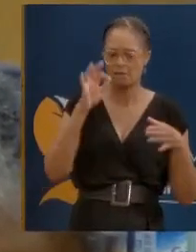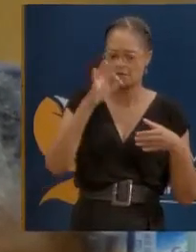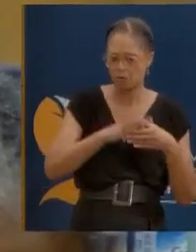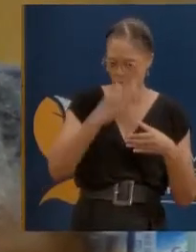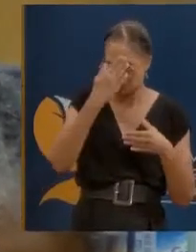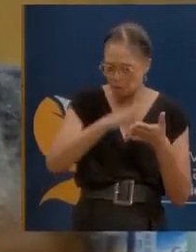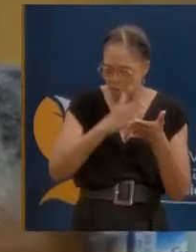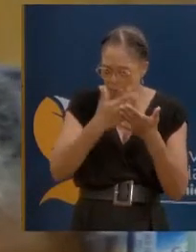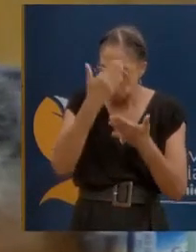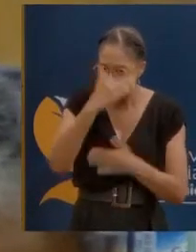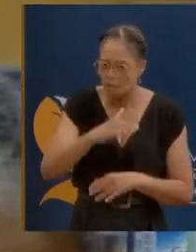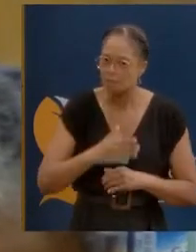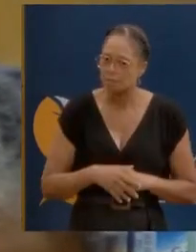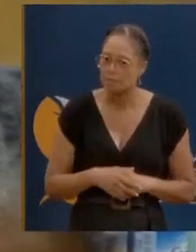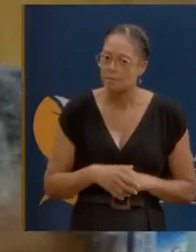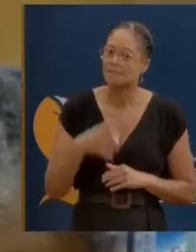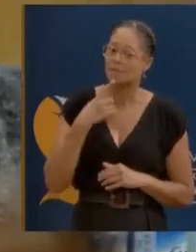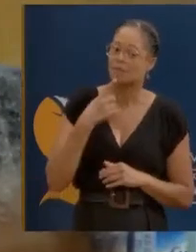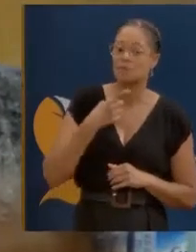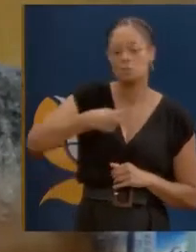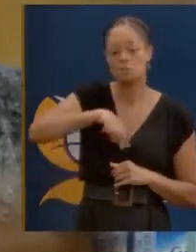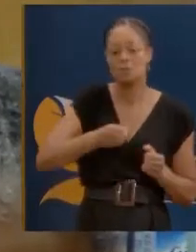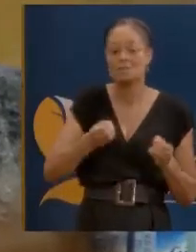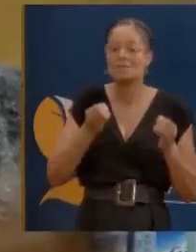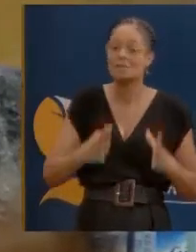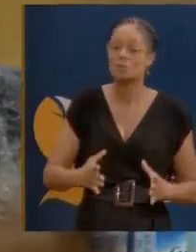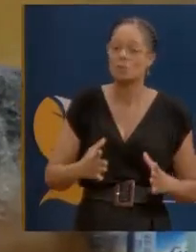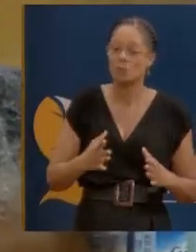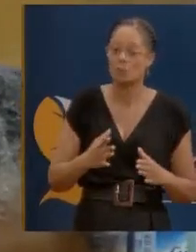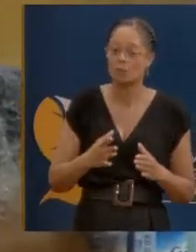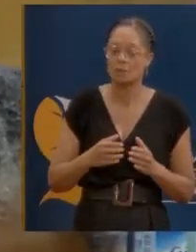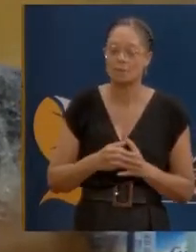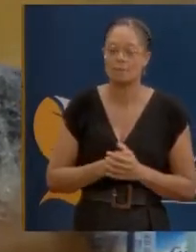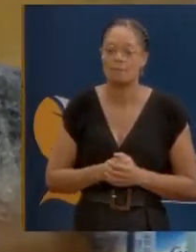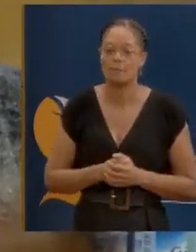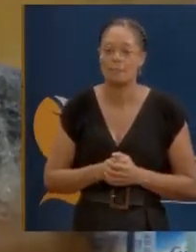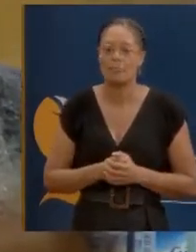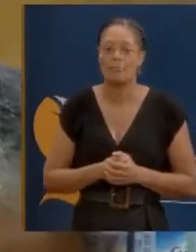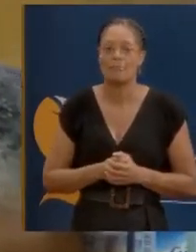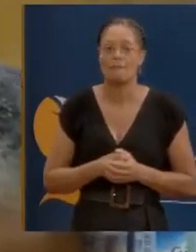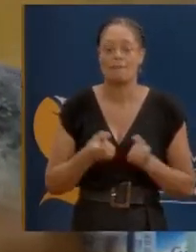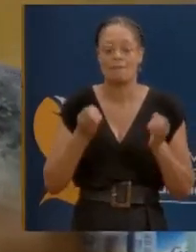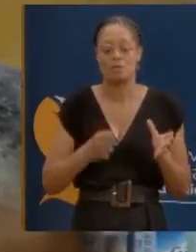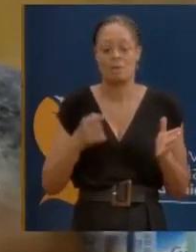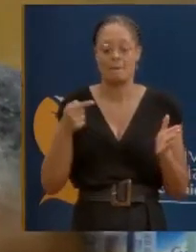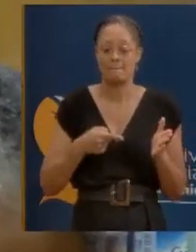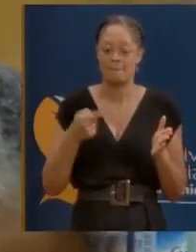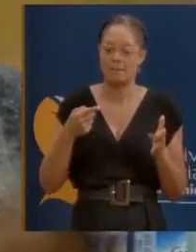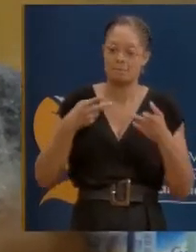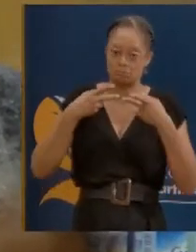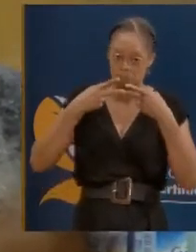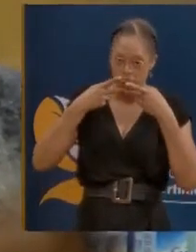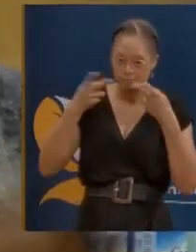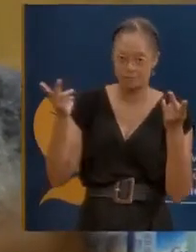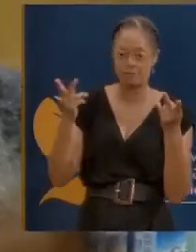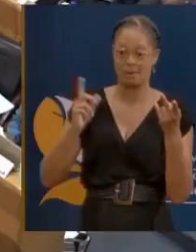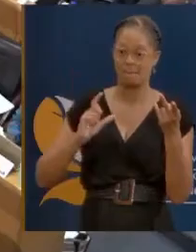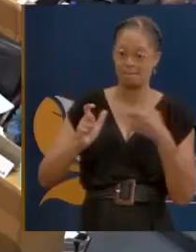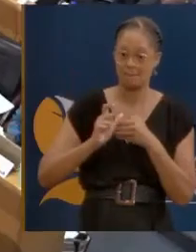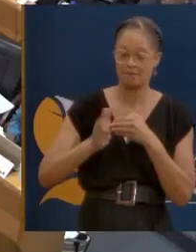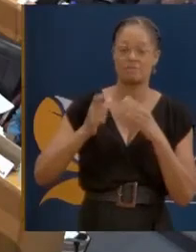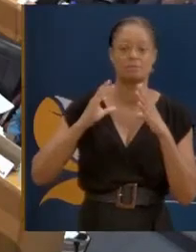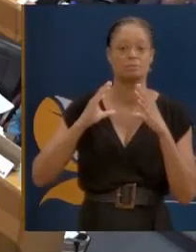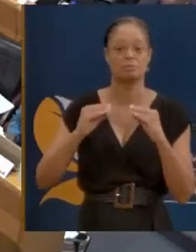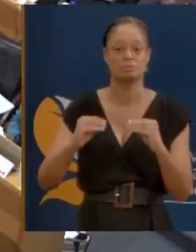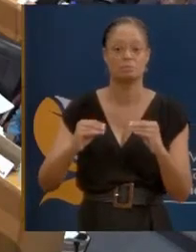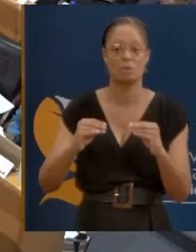Ça veut dire qu'une délibération sera prise et elle sera, une fois publiée, rendue exécutoire sur